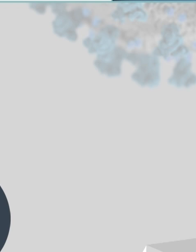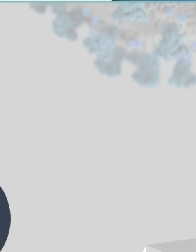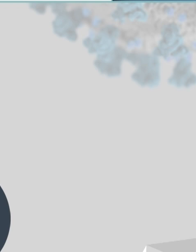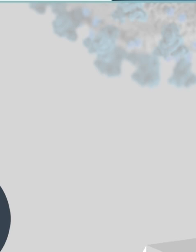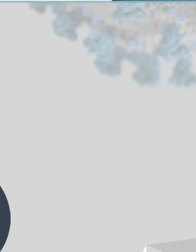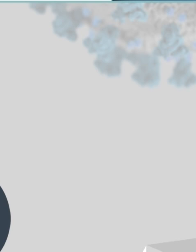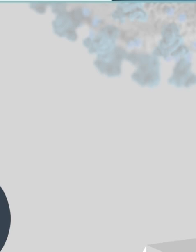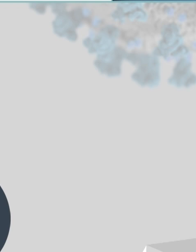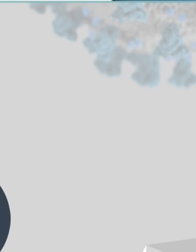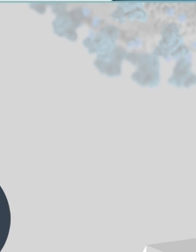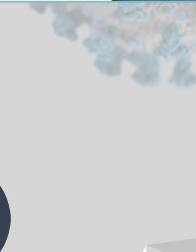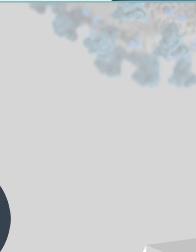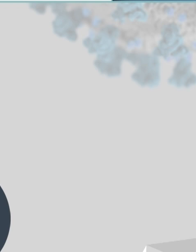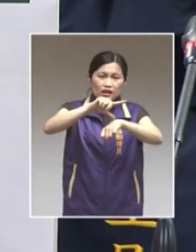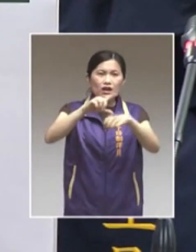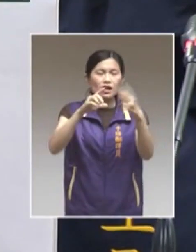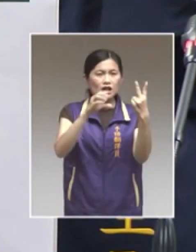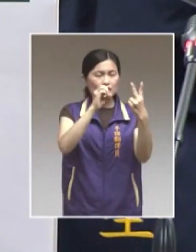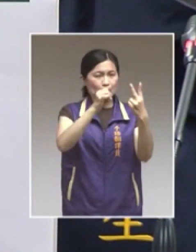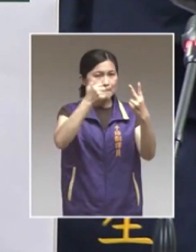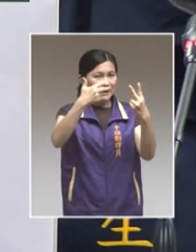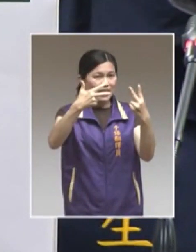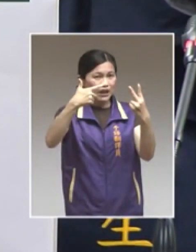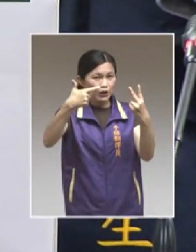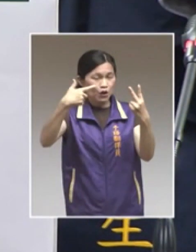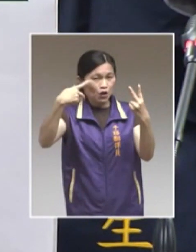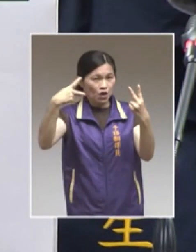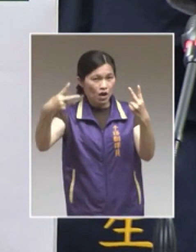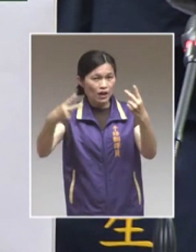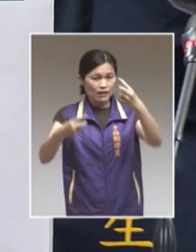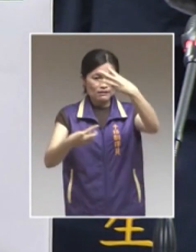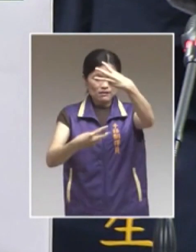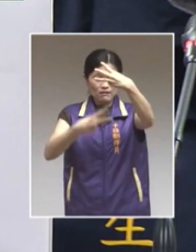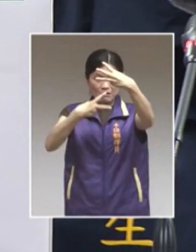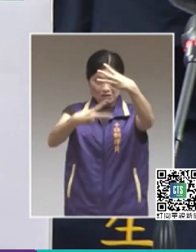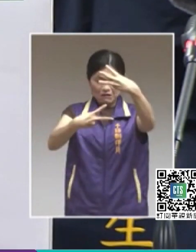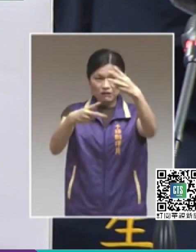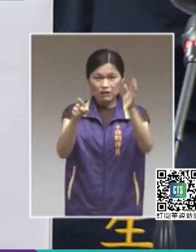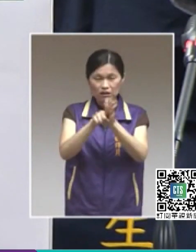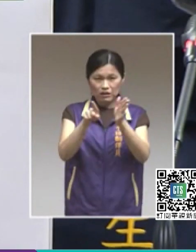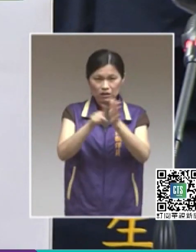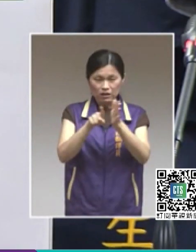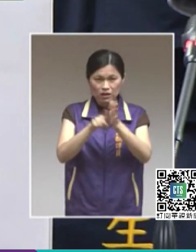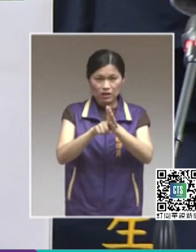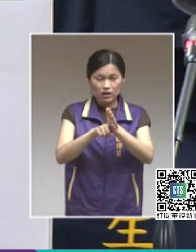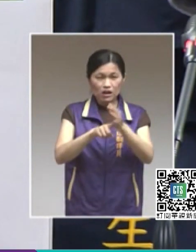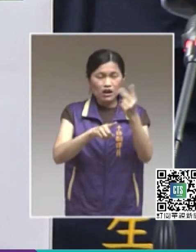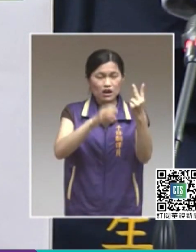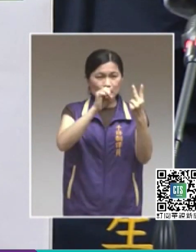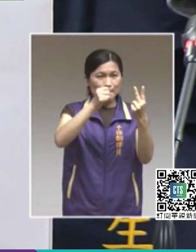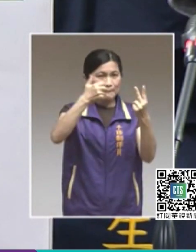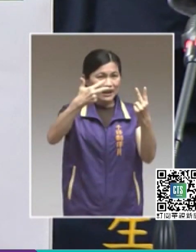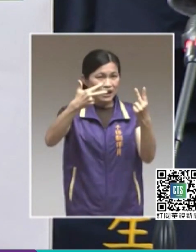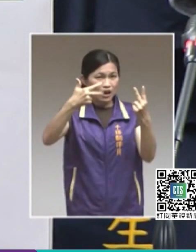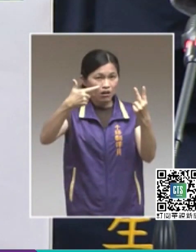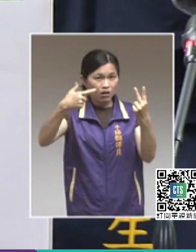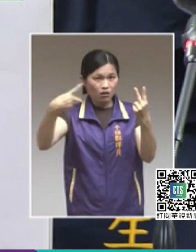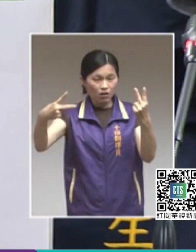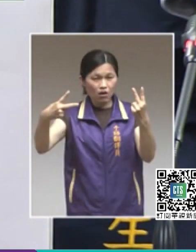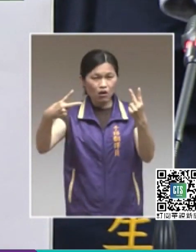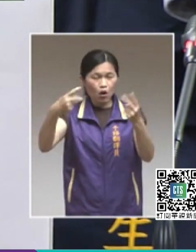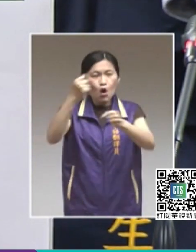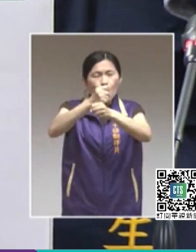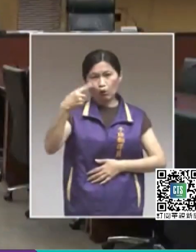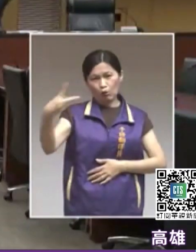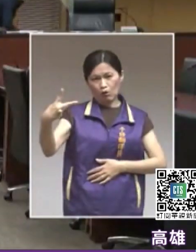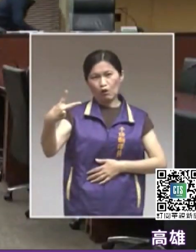触，目前没有社区传播风险。 他在3月2号，到20862所服务的场域，去做